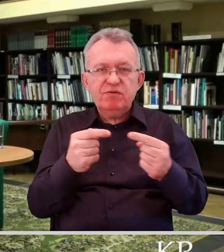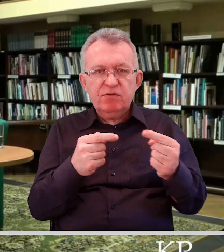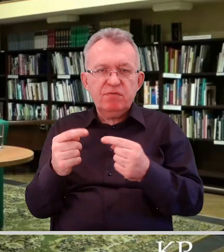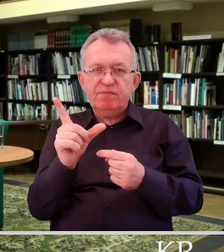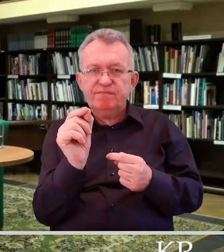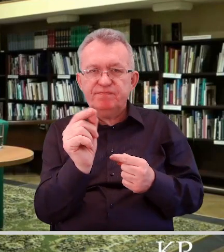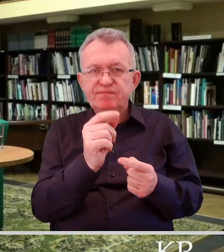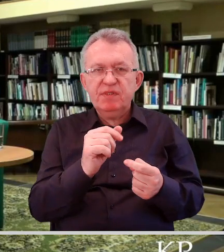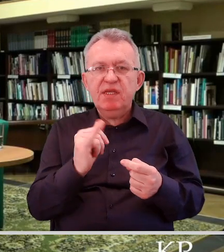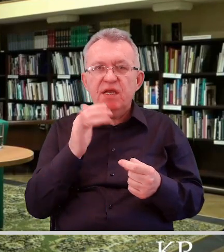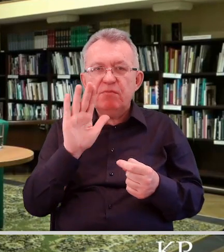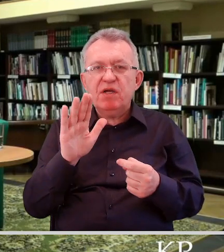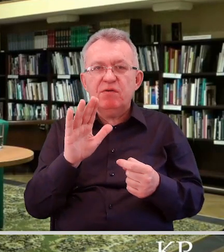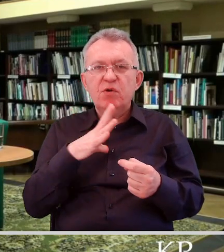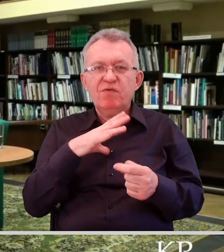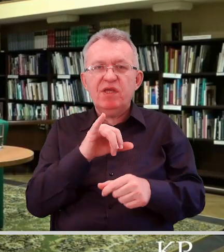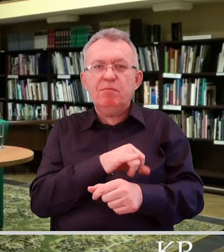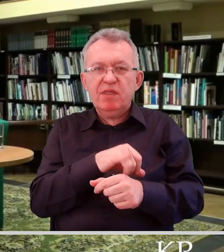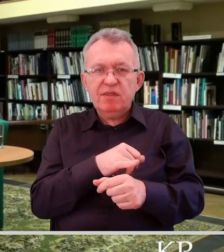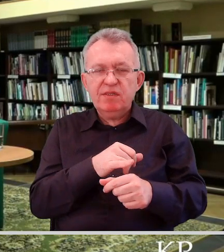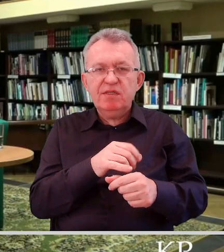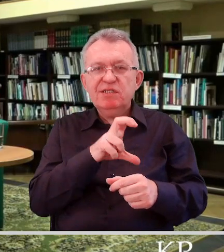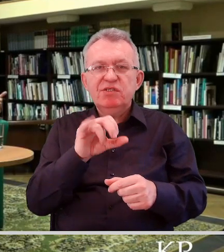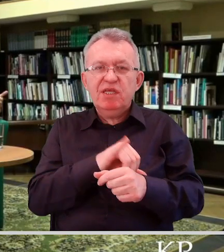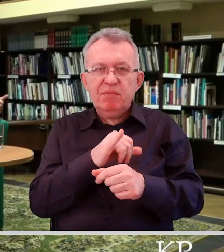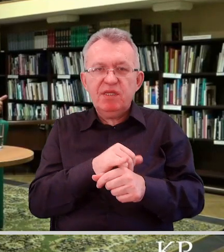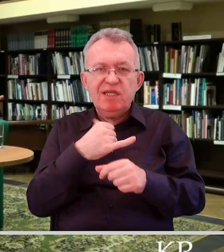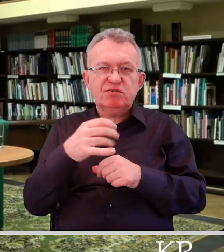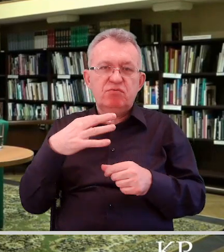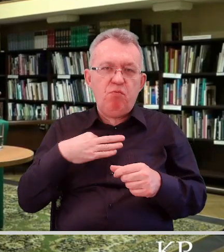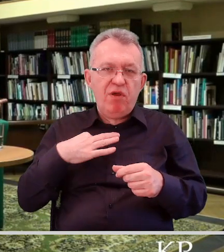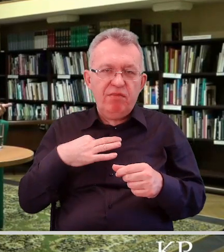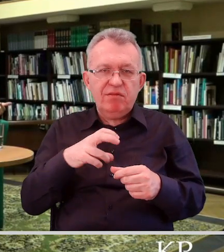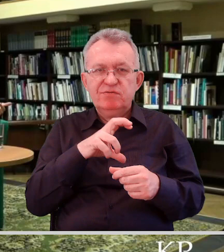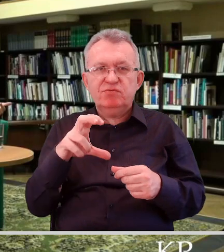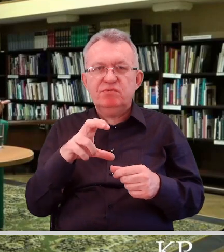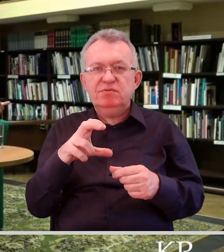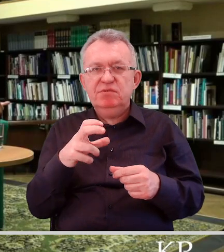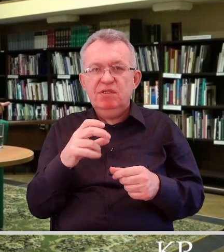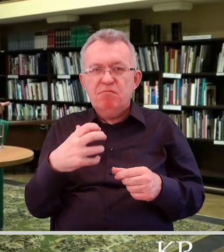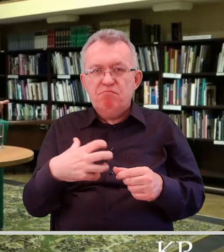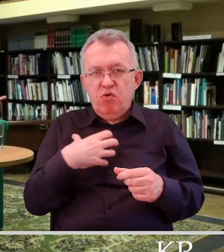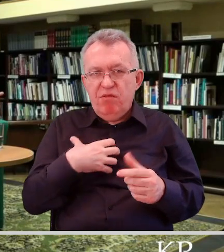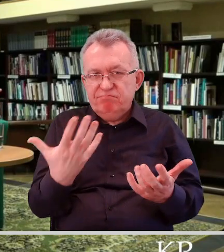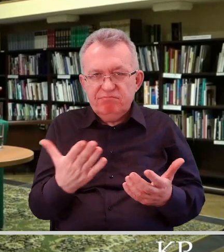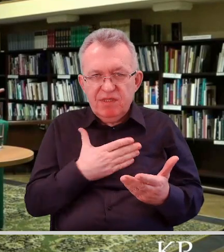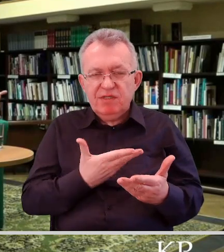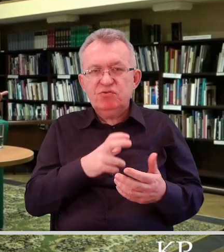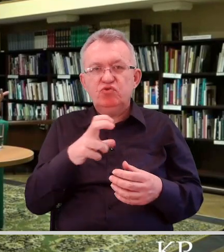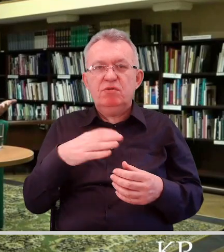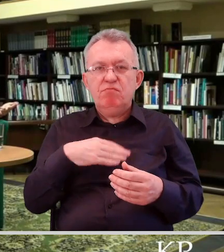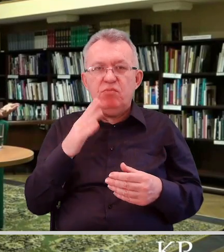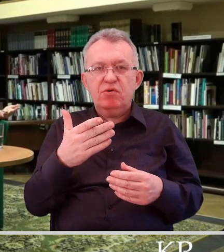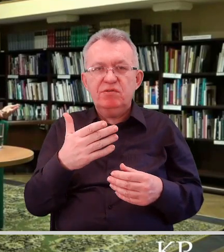parach, jaką mają relację z własnym imieniem. Czy to imię jest dla nich obojętne, czy to imię powoduje jakieś bolesności, czy jest po